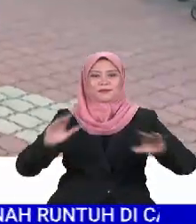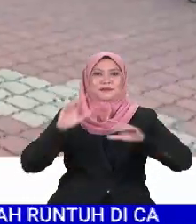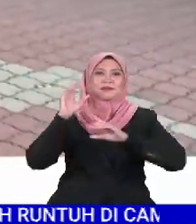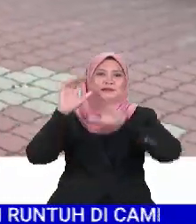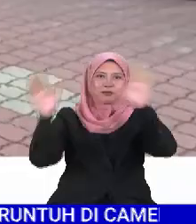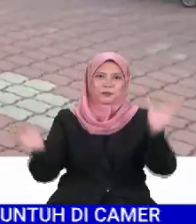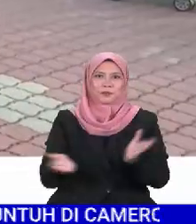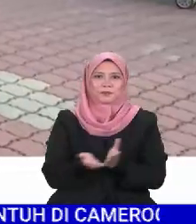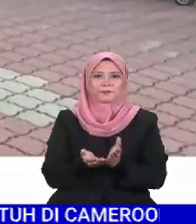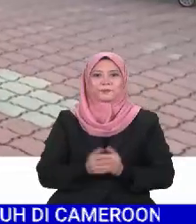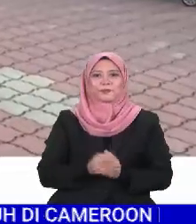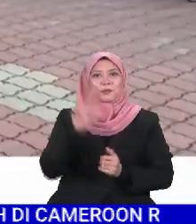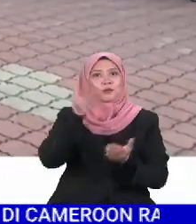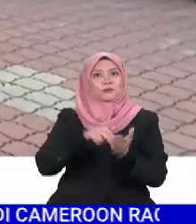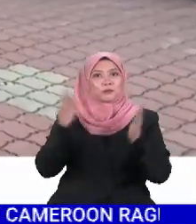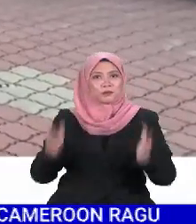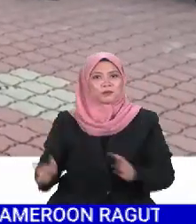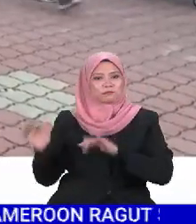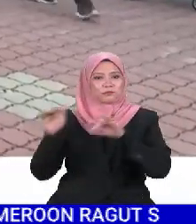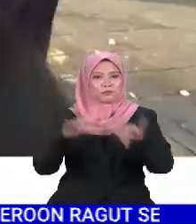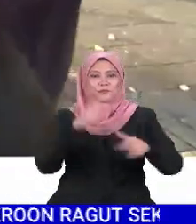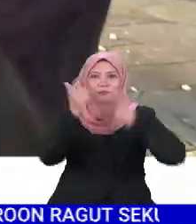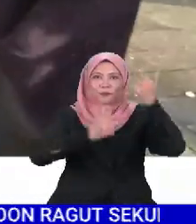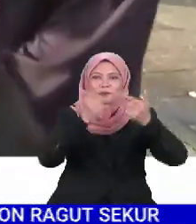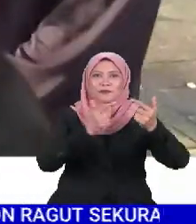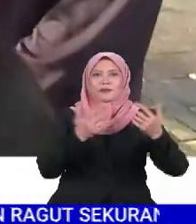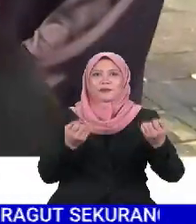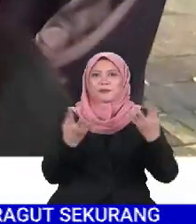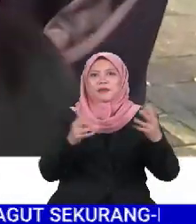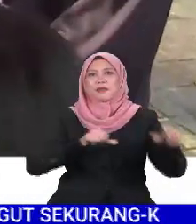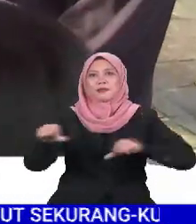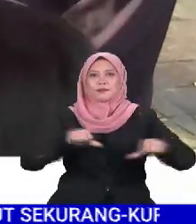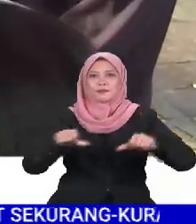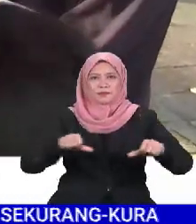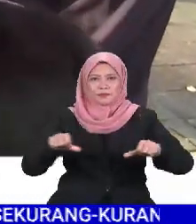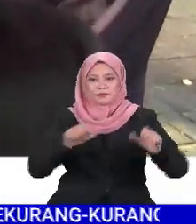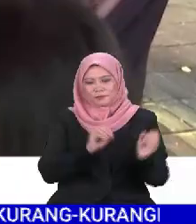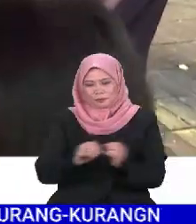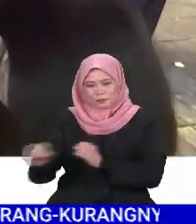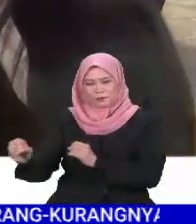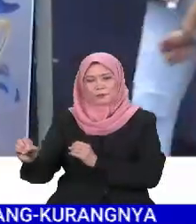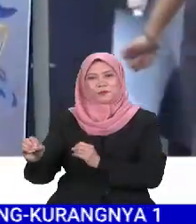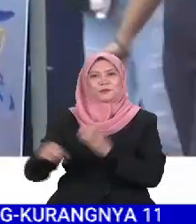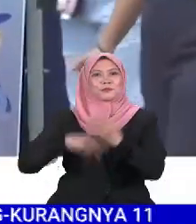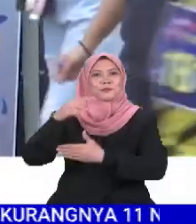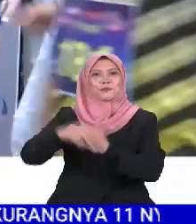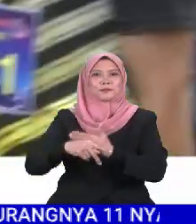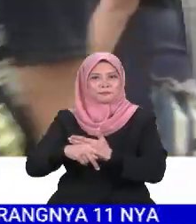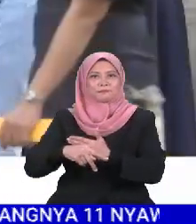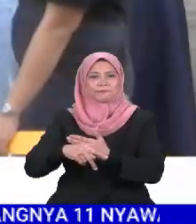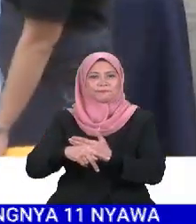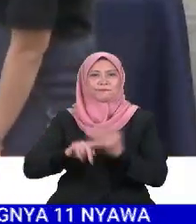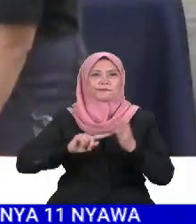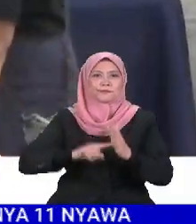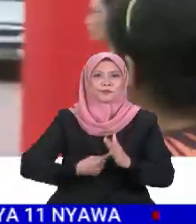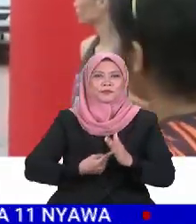seramai 2000 program tersebut dengan berbagai activity menarik dianjurkan sepanjang program berkenaan